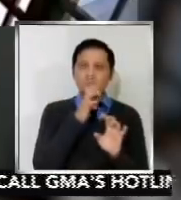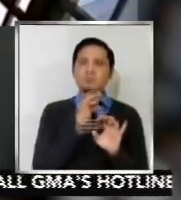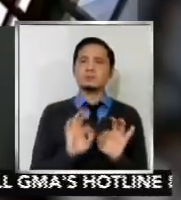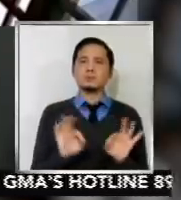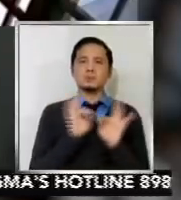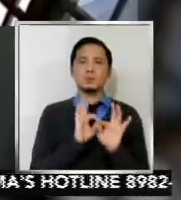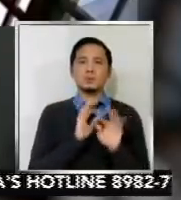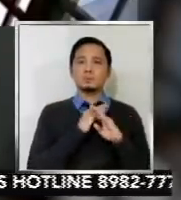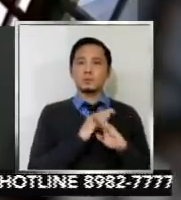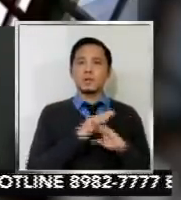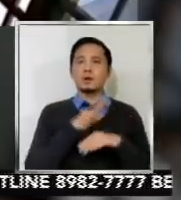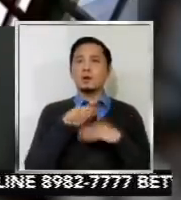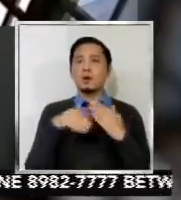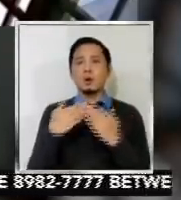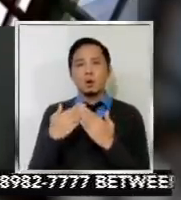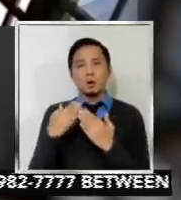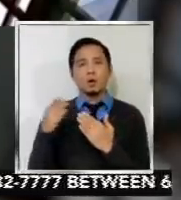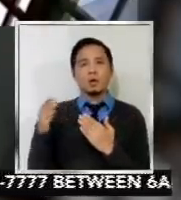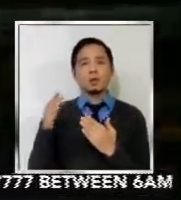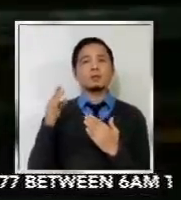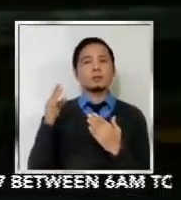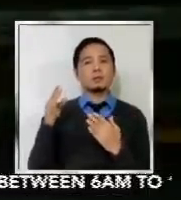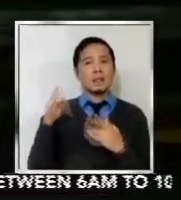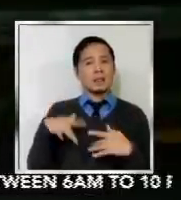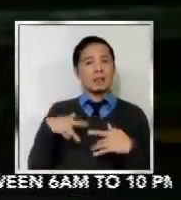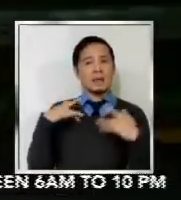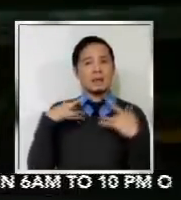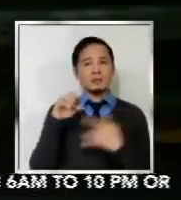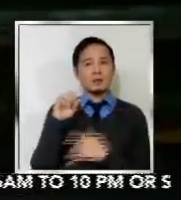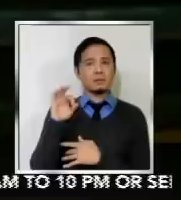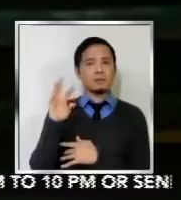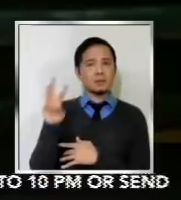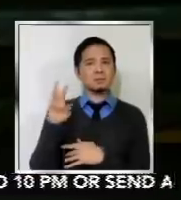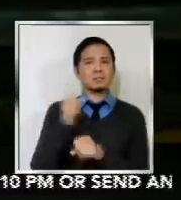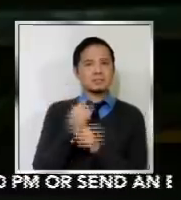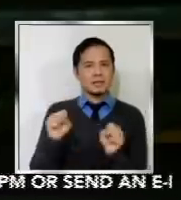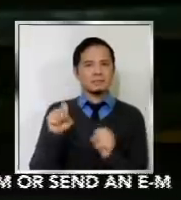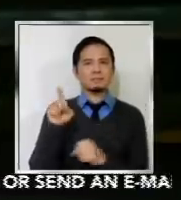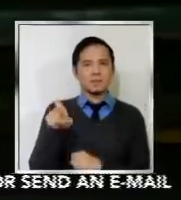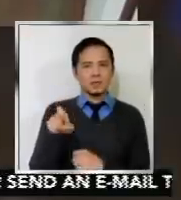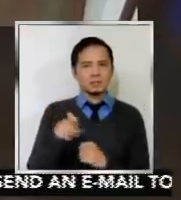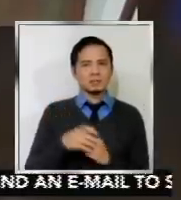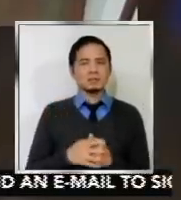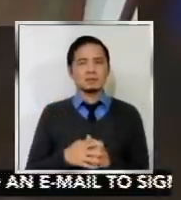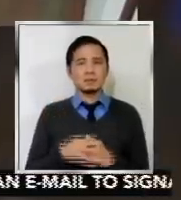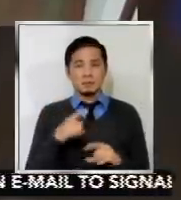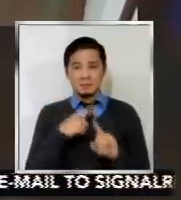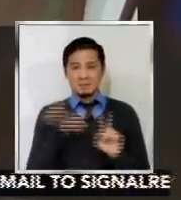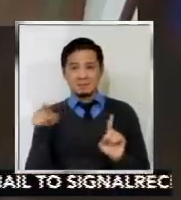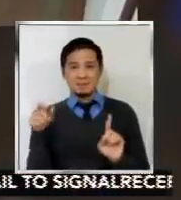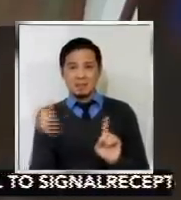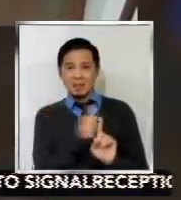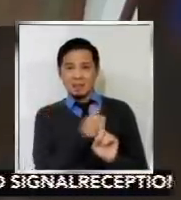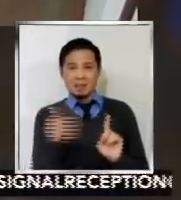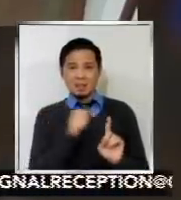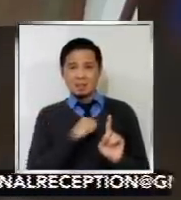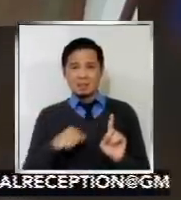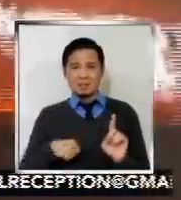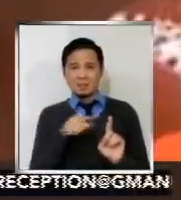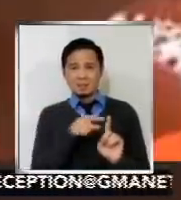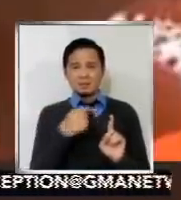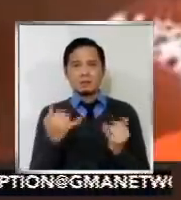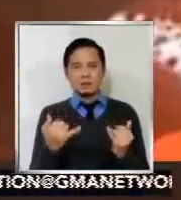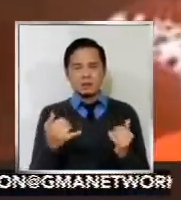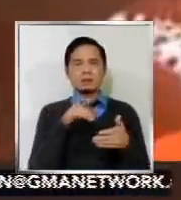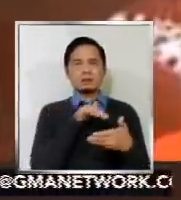ang kaligtasan at buhay ng mga overseas Filipino. Dahil sa nabistong pangmamaltrato ni Ambassador Mauro, pinag-aaralan na ng DFA